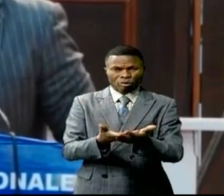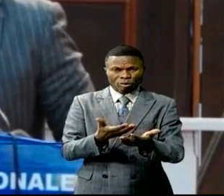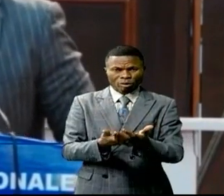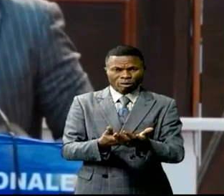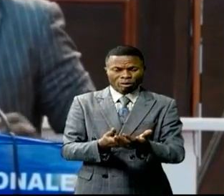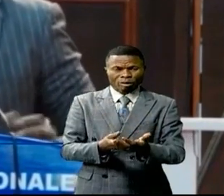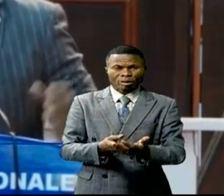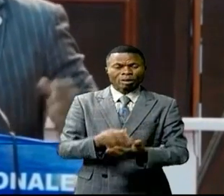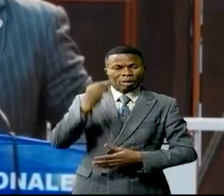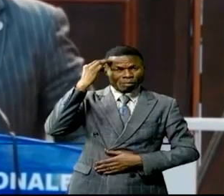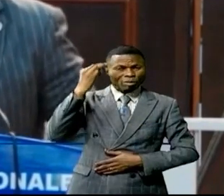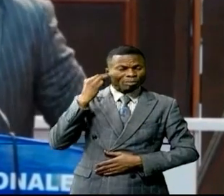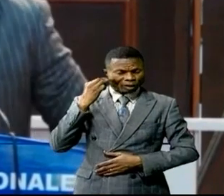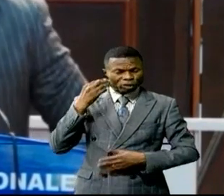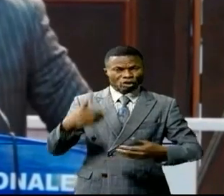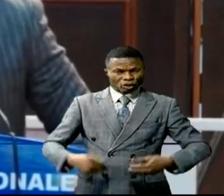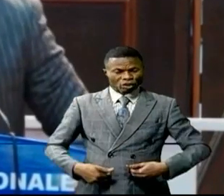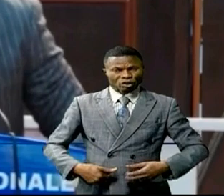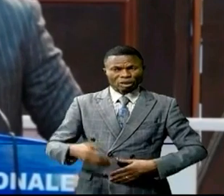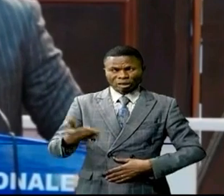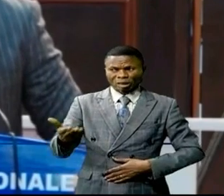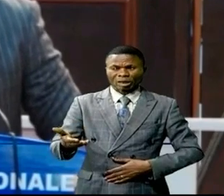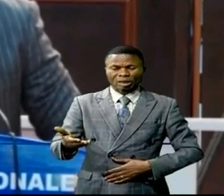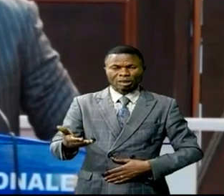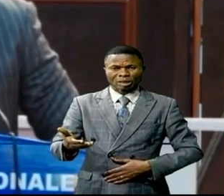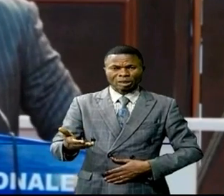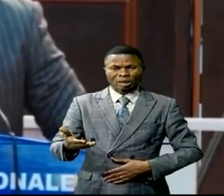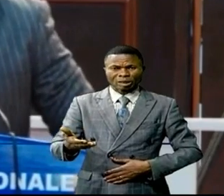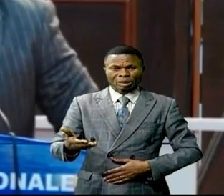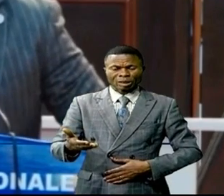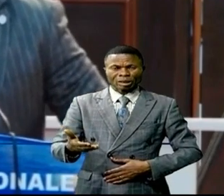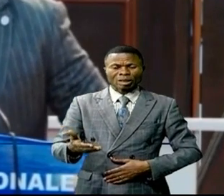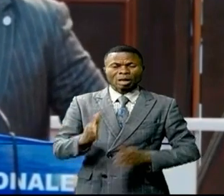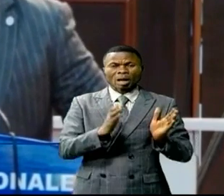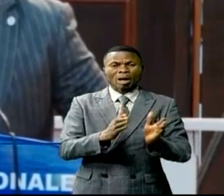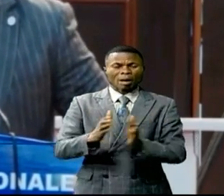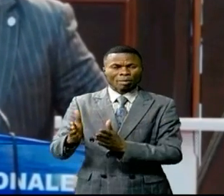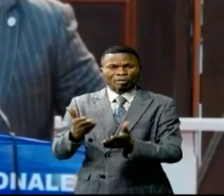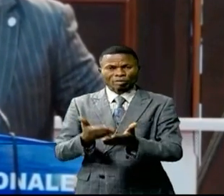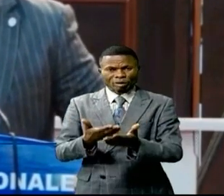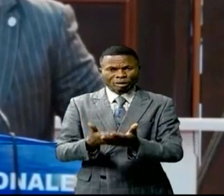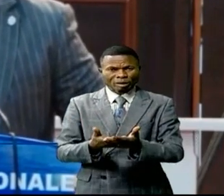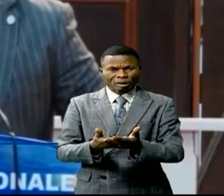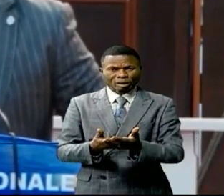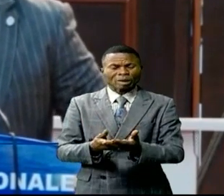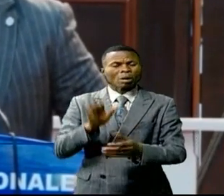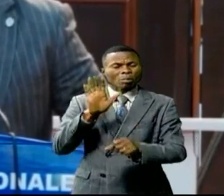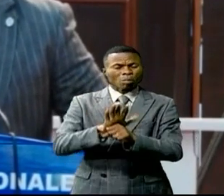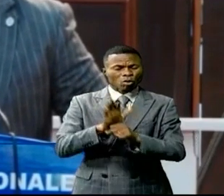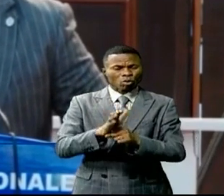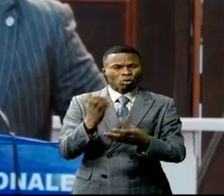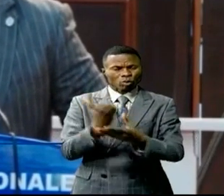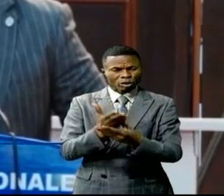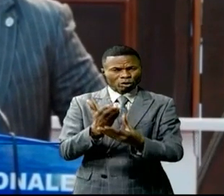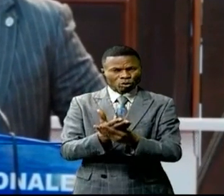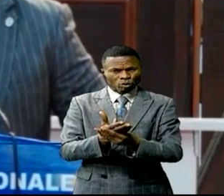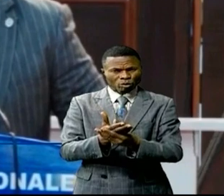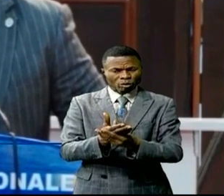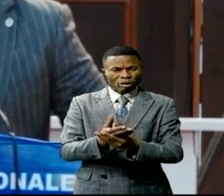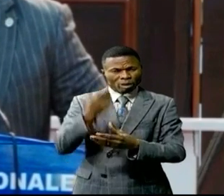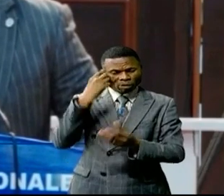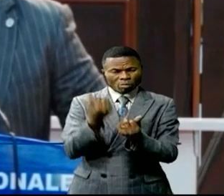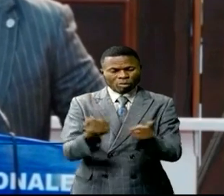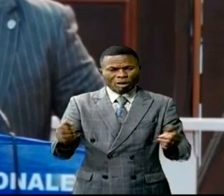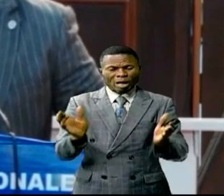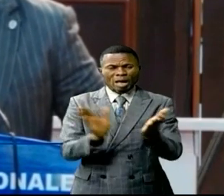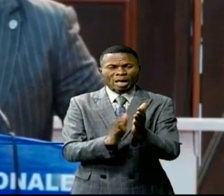ministre de notre génération, après Biboua, Moudi et Mbouela Lodge, que pensez-vous des enfants du